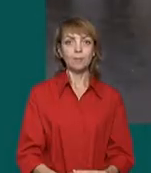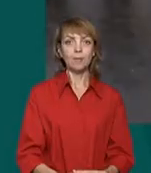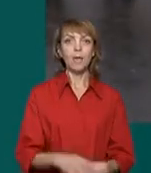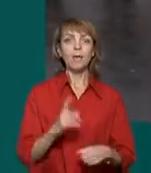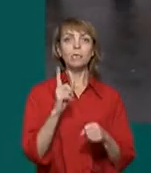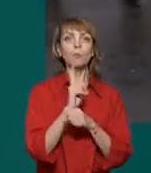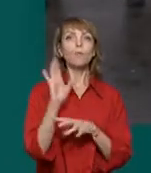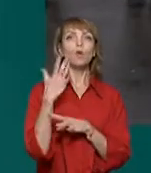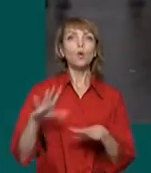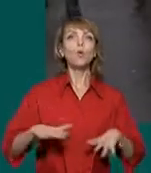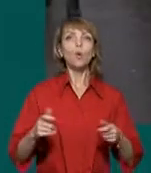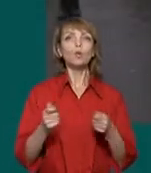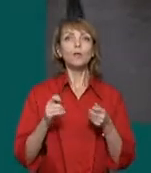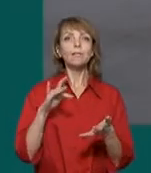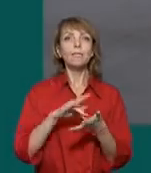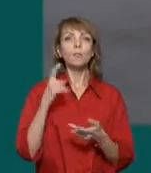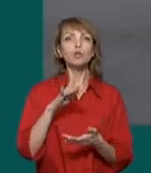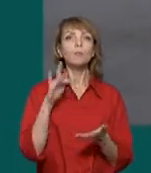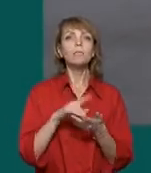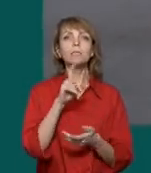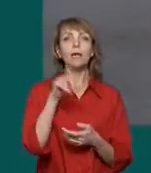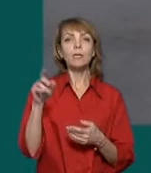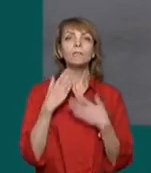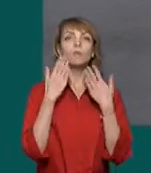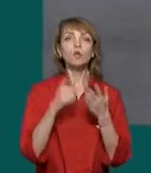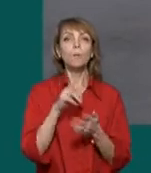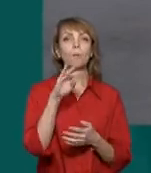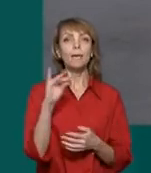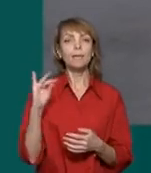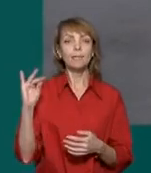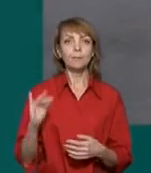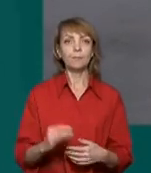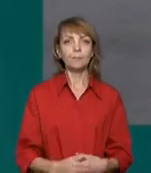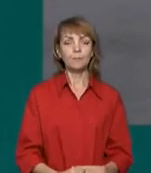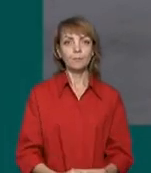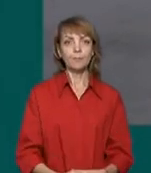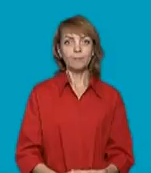Заборона вигулу коней у центрі. Чому містяни звернулися до мерії?